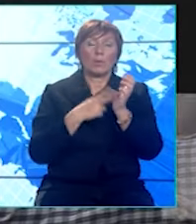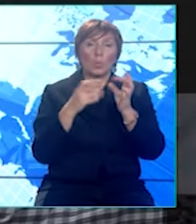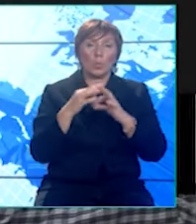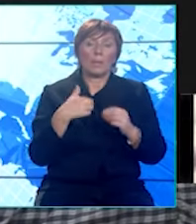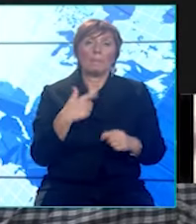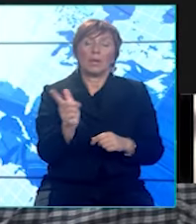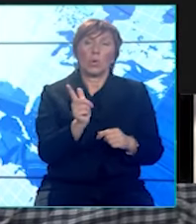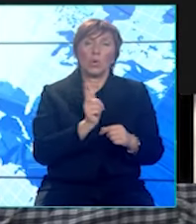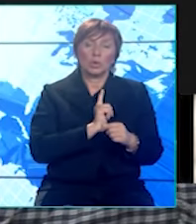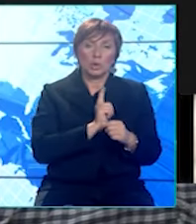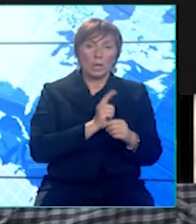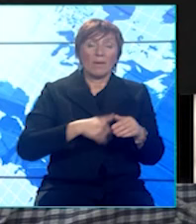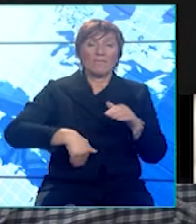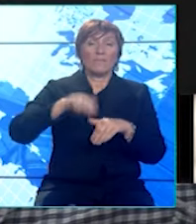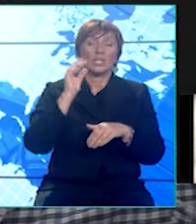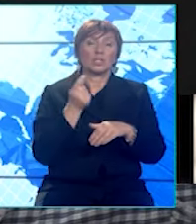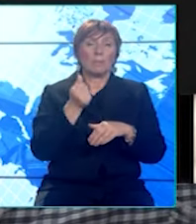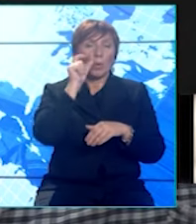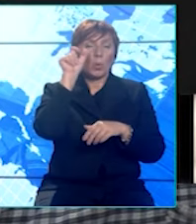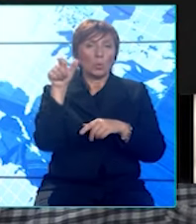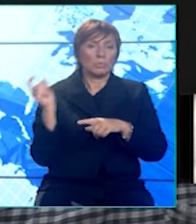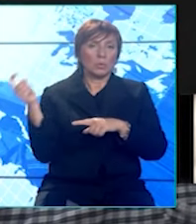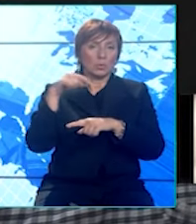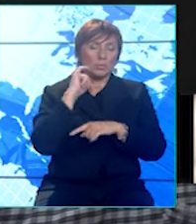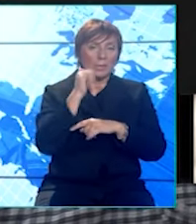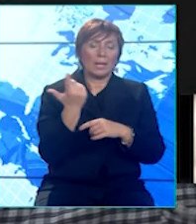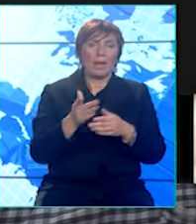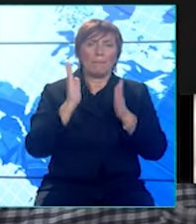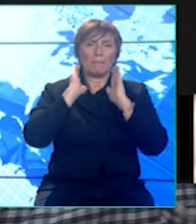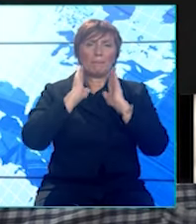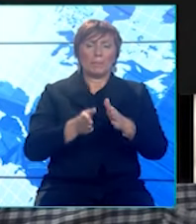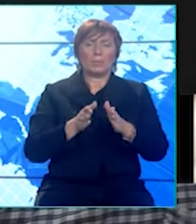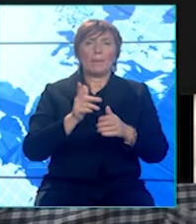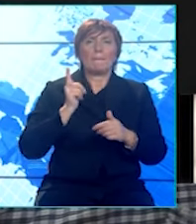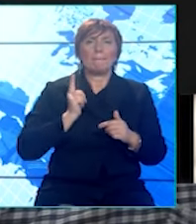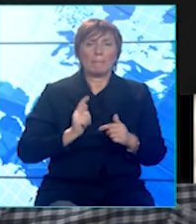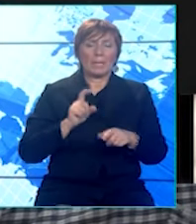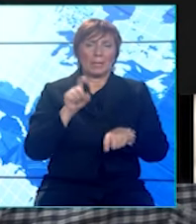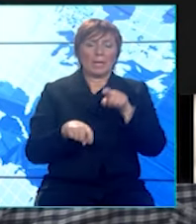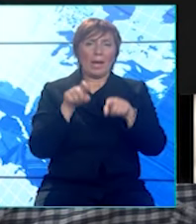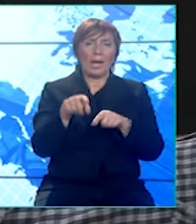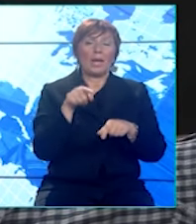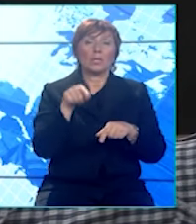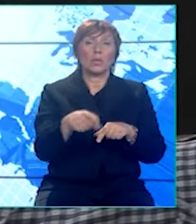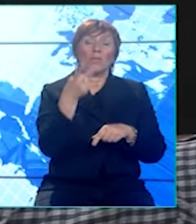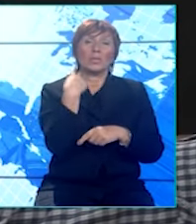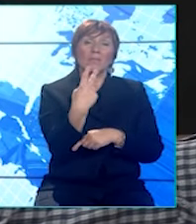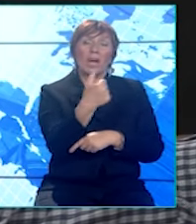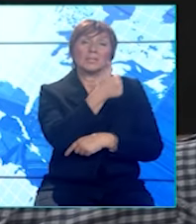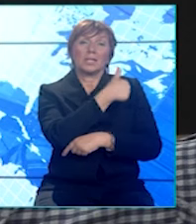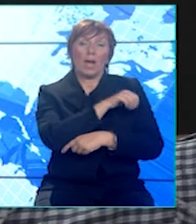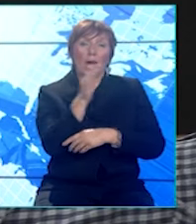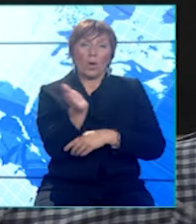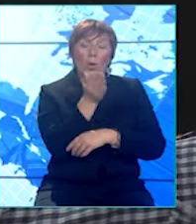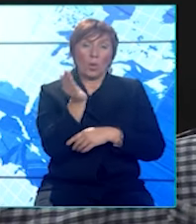da će biti i veći broj posjetilaca, pogotovo na Maršu mira, zato što je ovo 20.